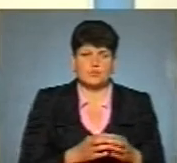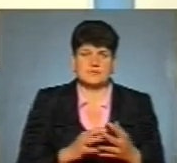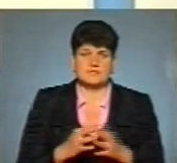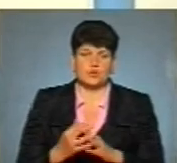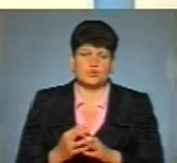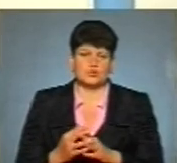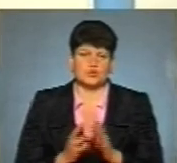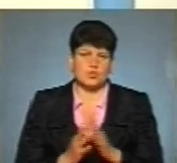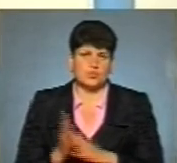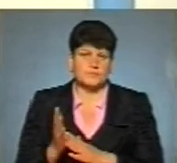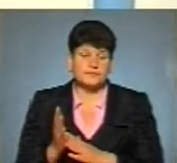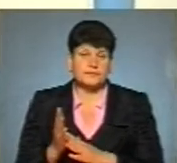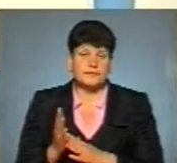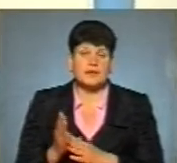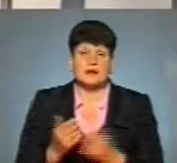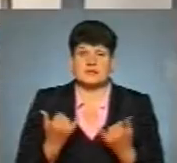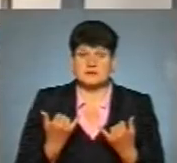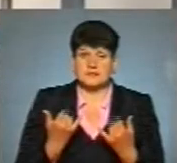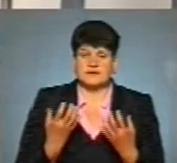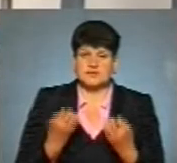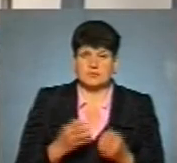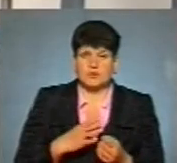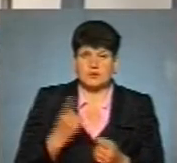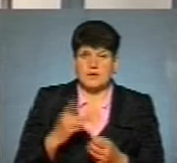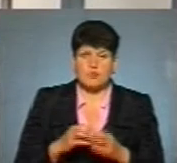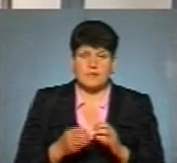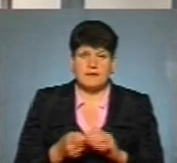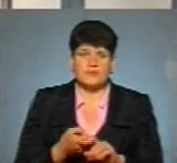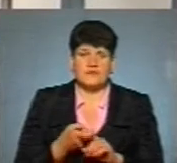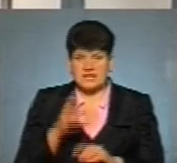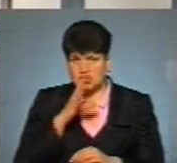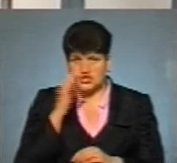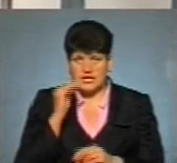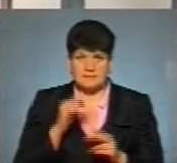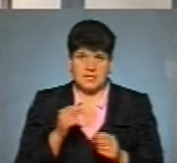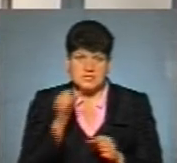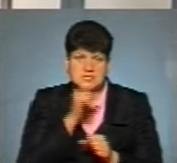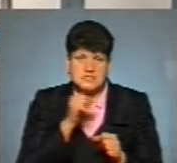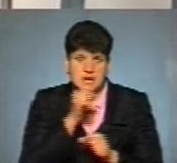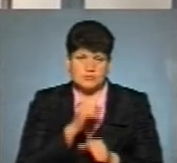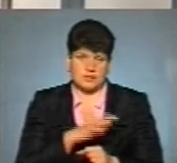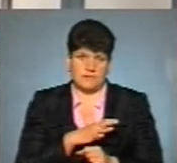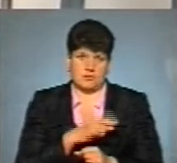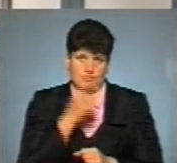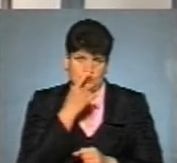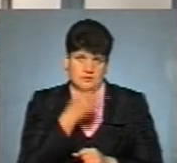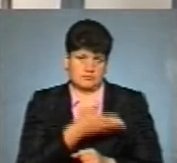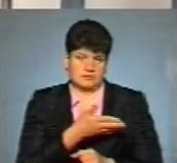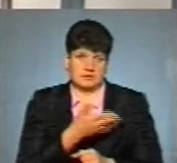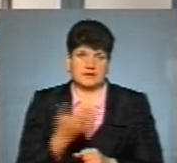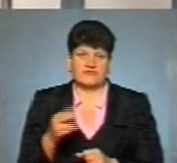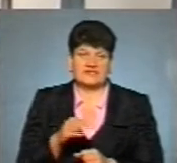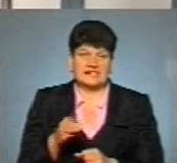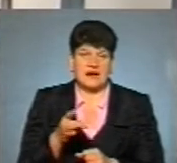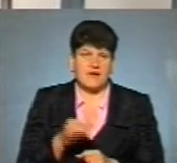сільгоспкультур. Водночас ми мали ще одну проблему, яка пов'язана із нічними заморозками, які були буквально кілька тижнів тому, в